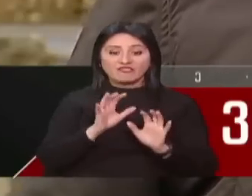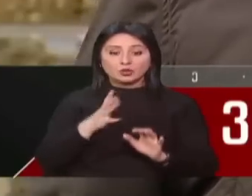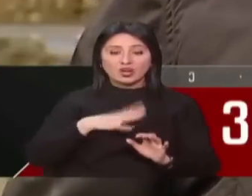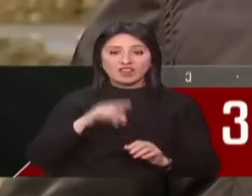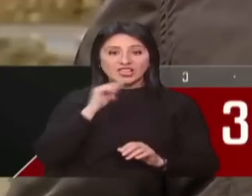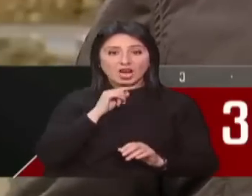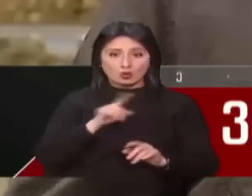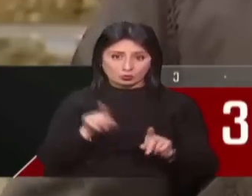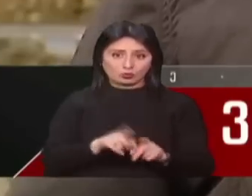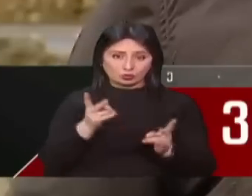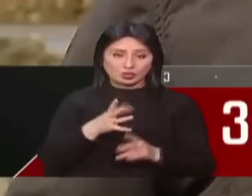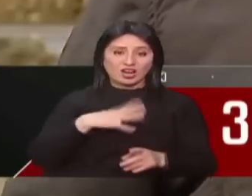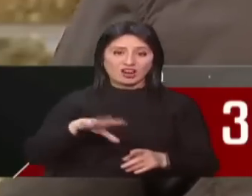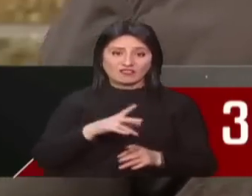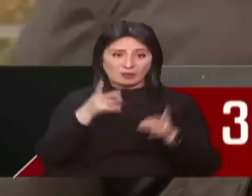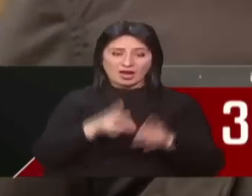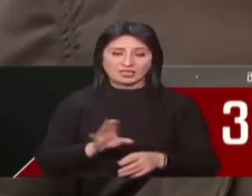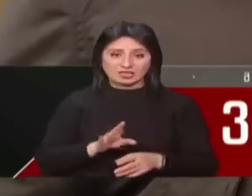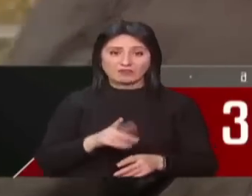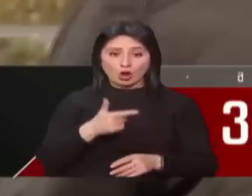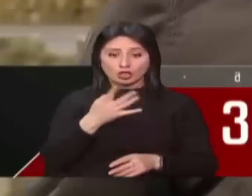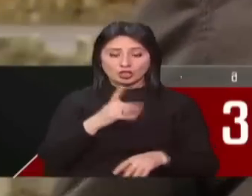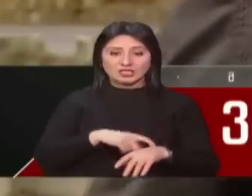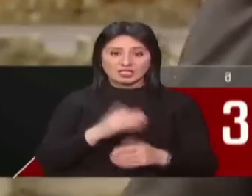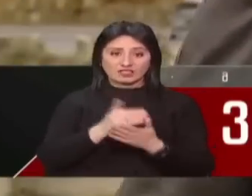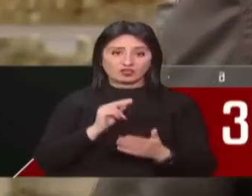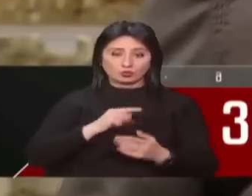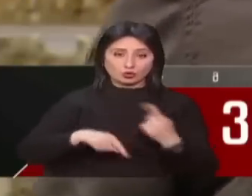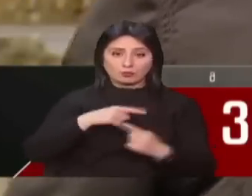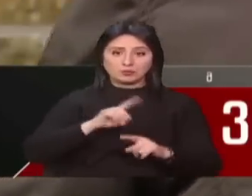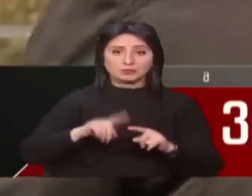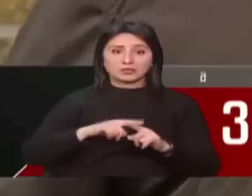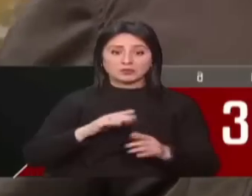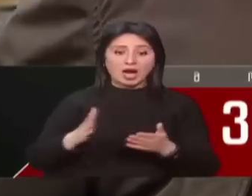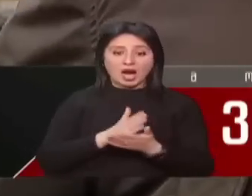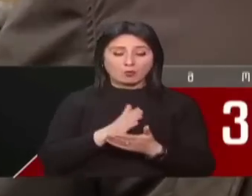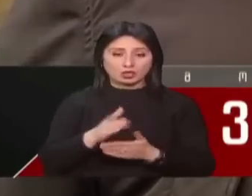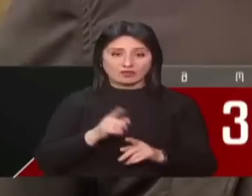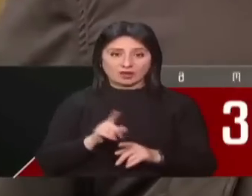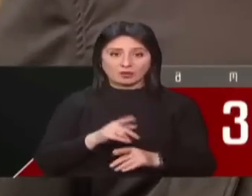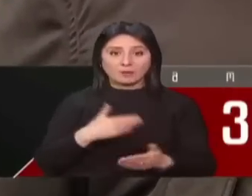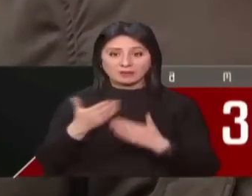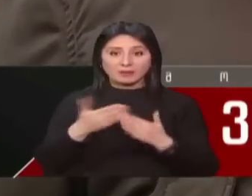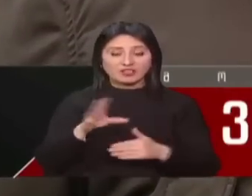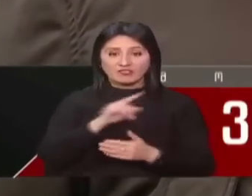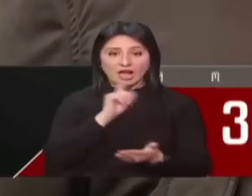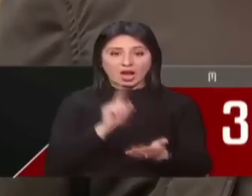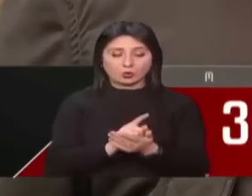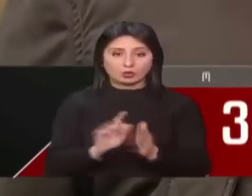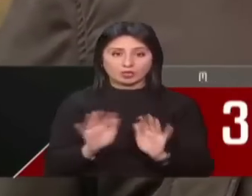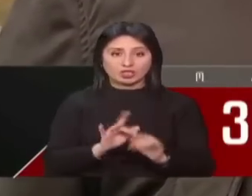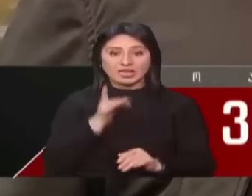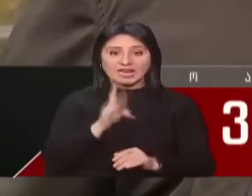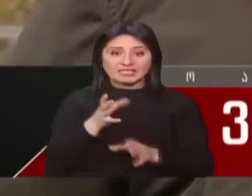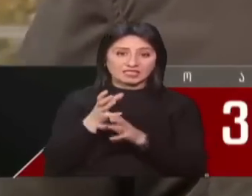ქვეყნის ეკონომიკაზე, რომ თქვენმა ქვეყანამ არ იზარალოს. 24 საათია რეჟიმში ვმუშაობთ, რათა გამოსავალი მოვძებნოთ და მივმართოთ ყველა აუცილებელ ზომას